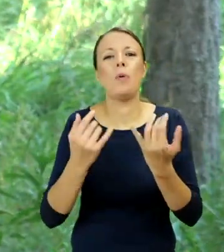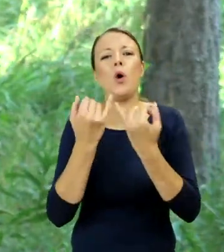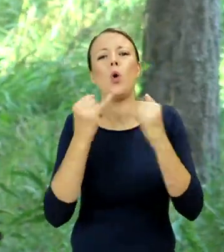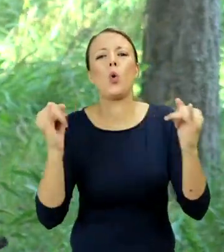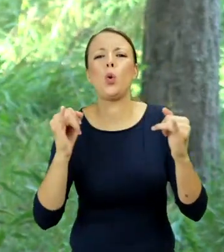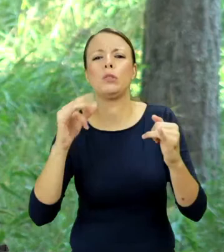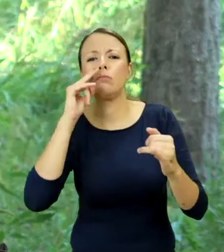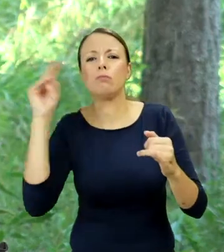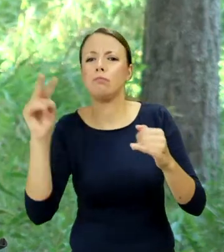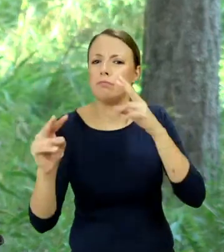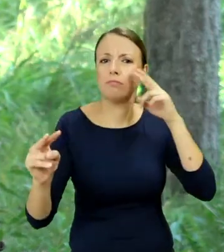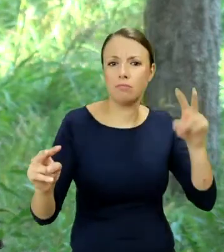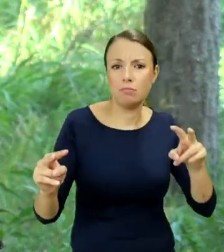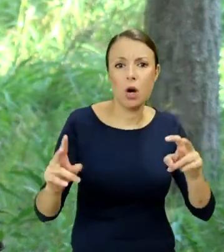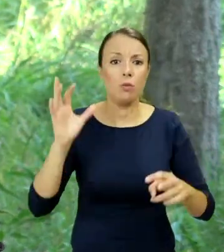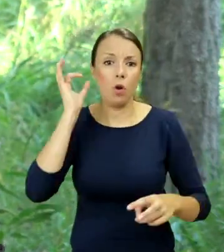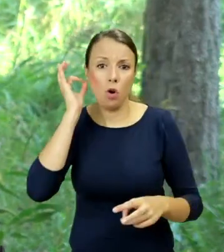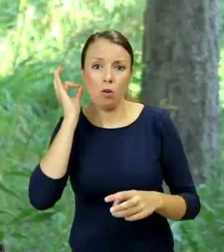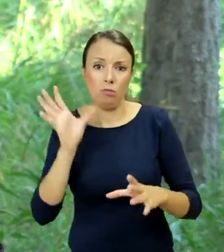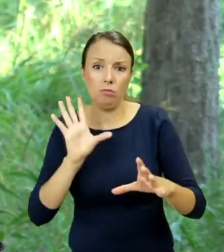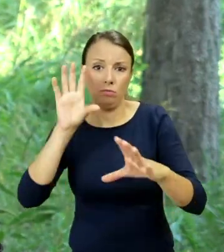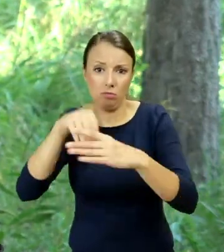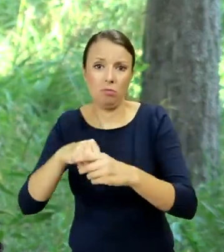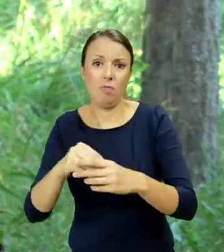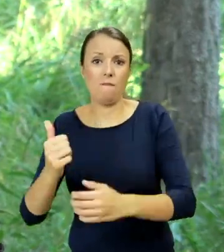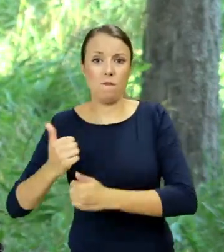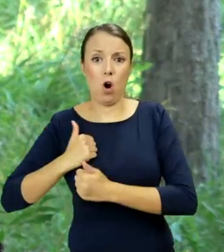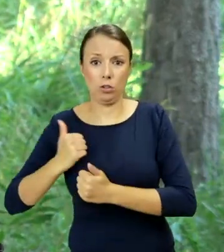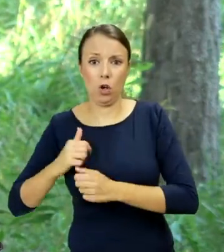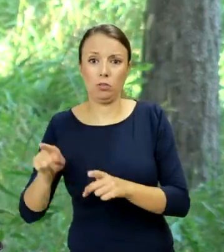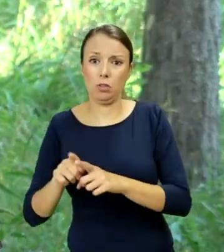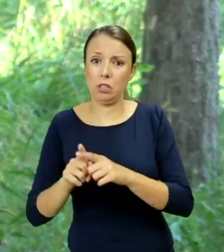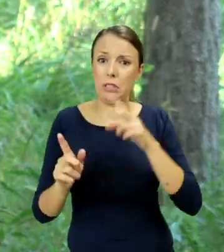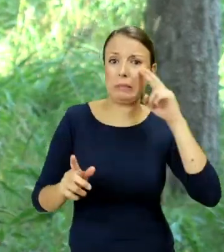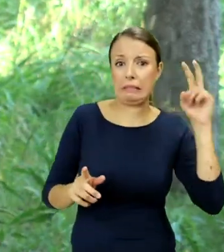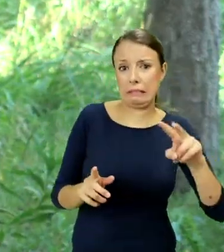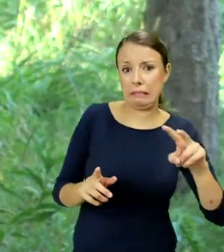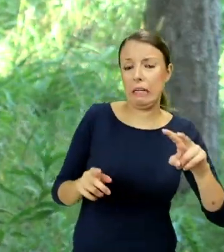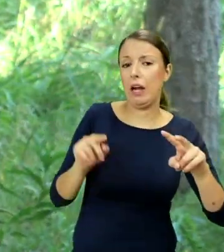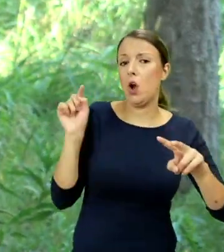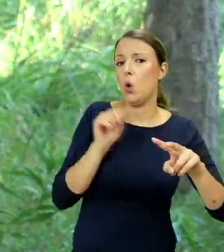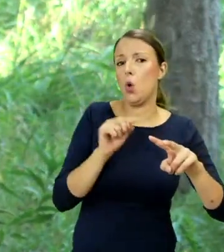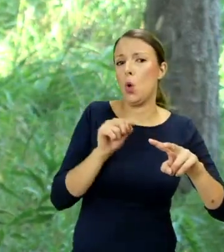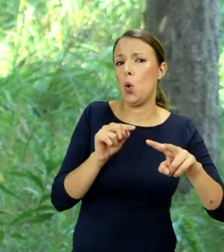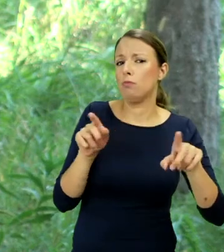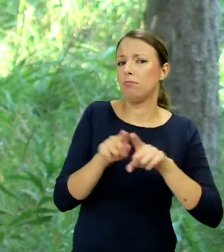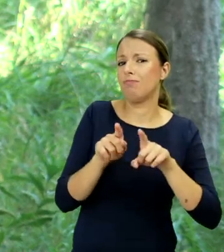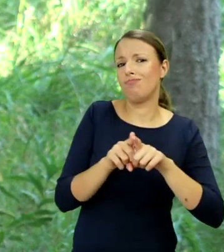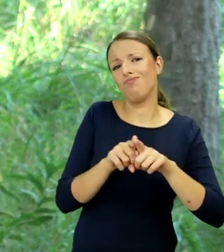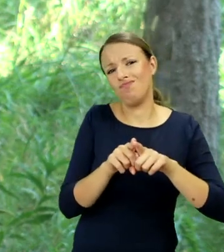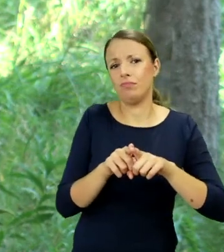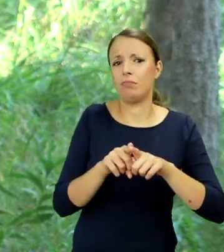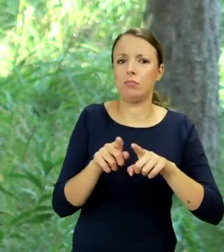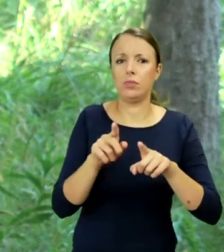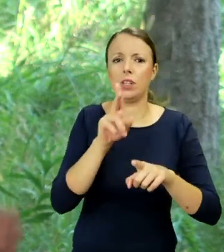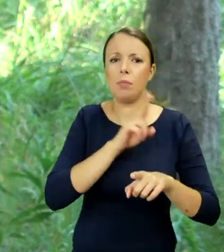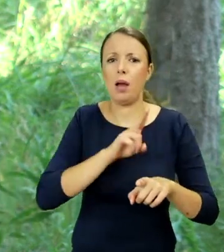obecności kobiet w wojsku, też nie ustawała w zabiegach i dzięki temu